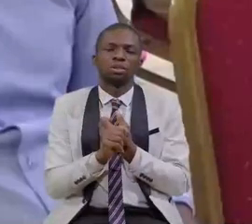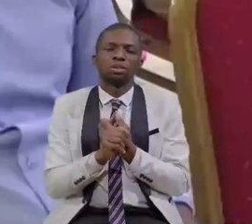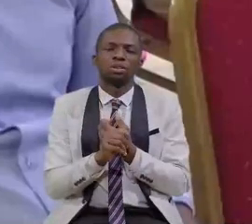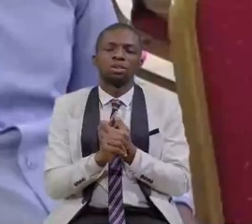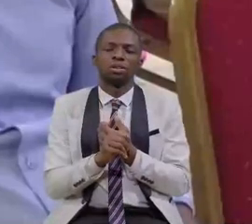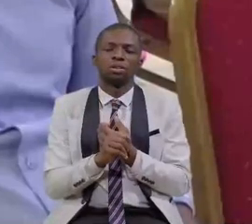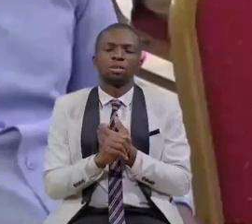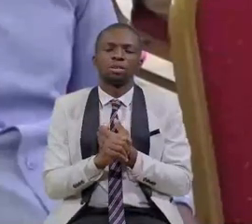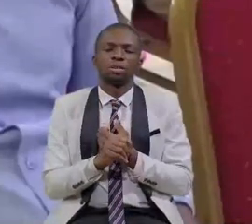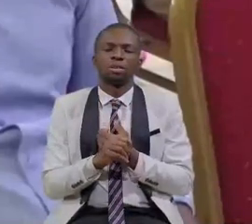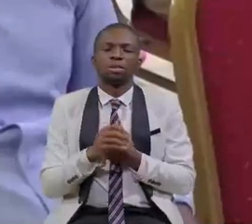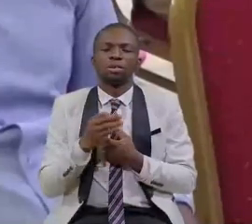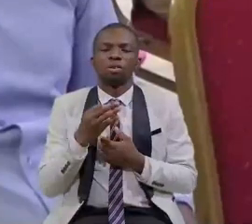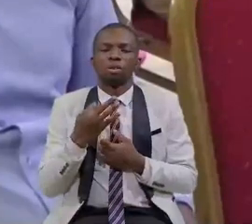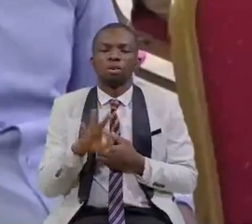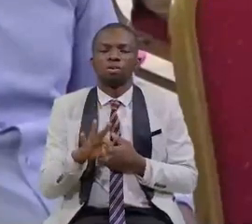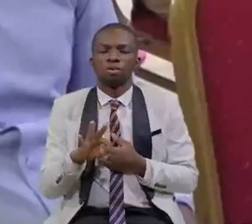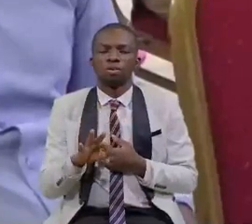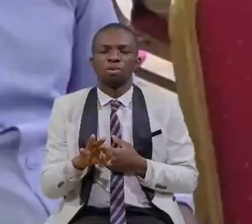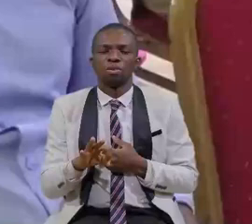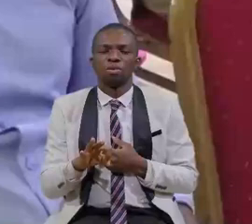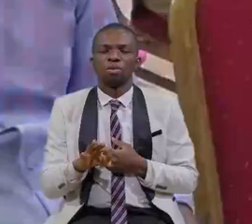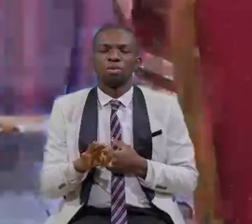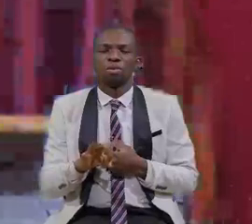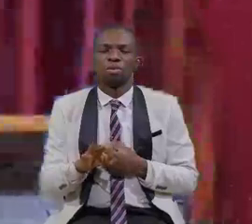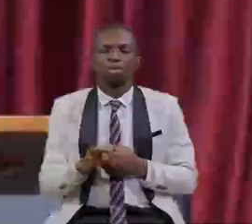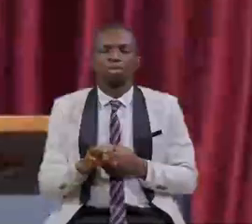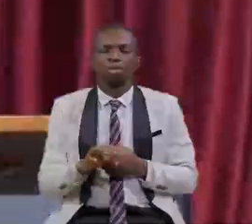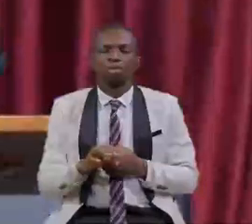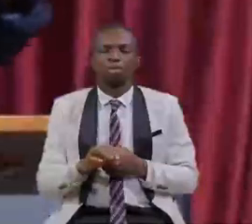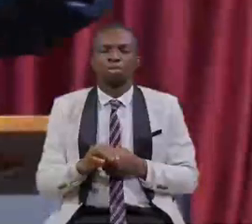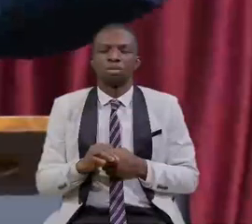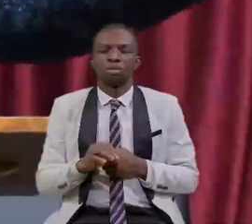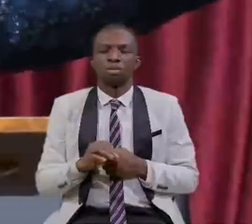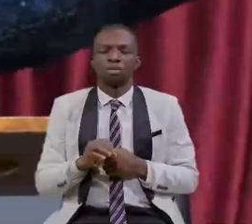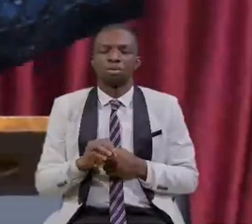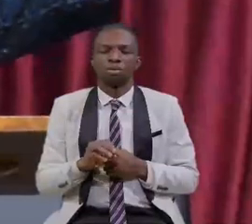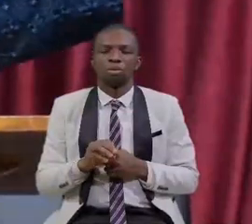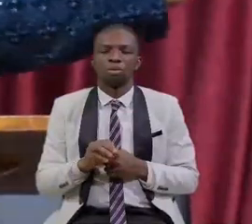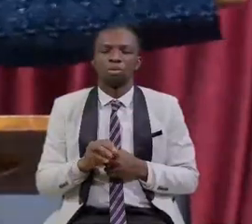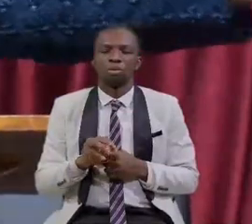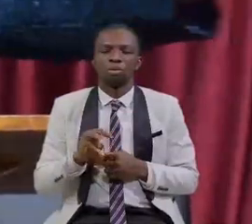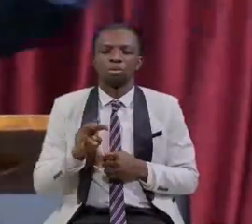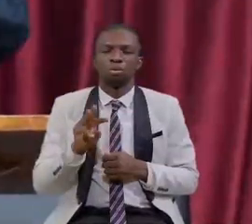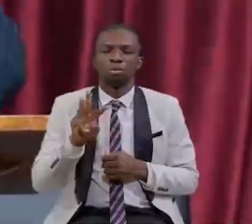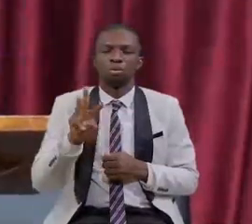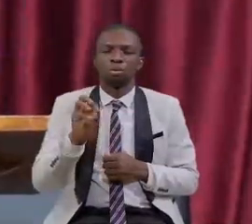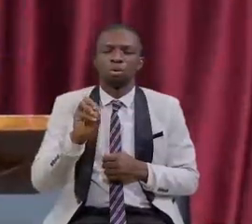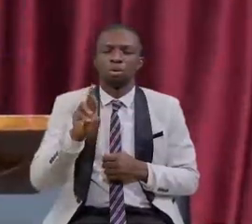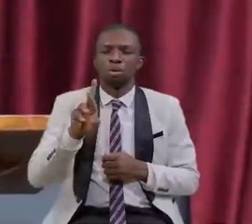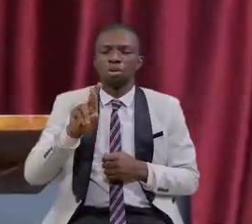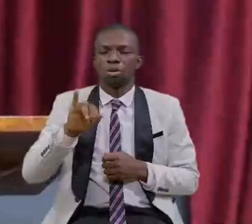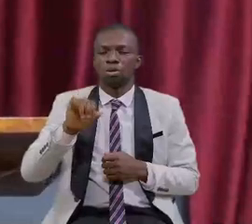La protection de la tentation des messagers vagabonds. Il y a